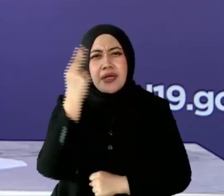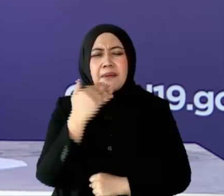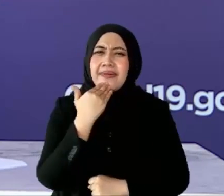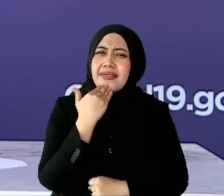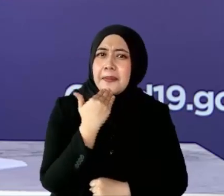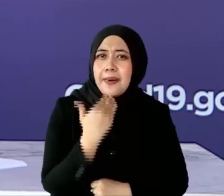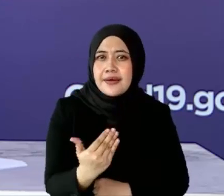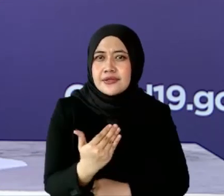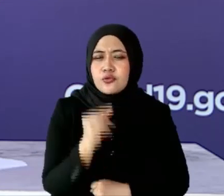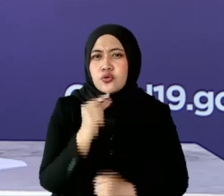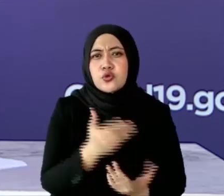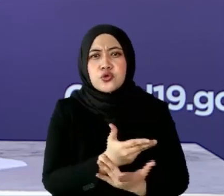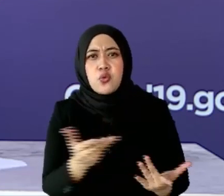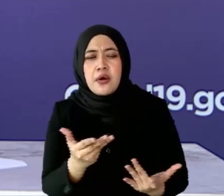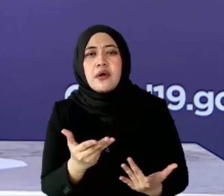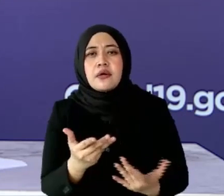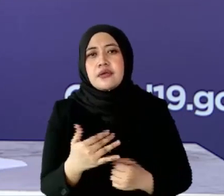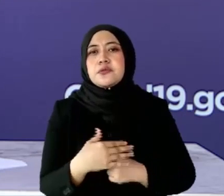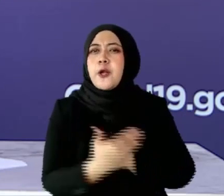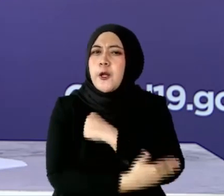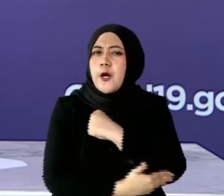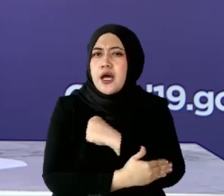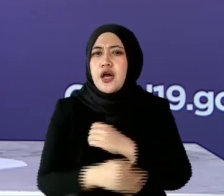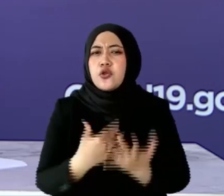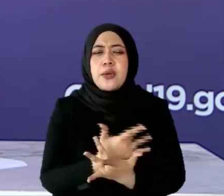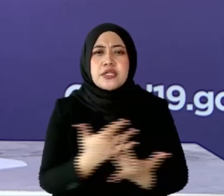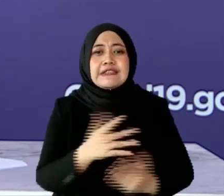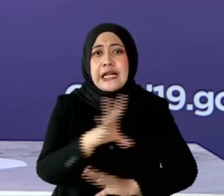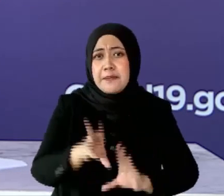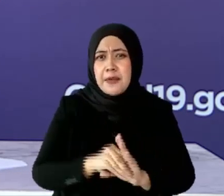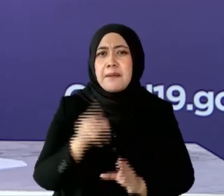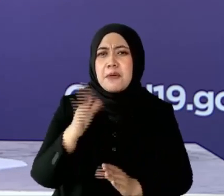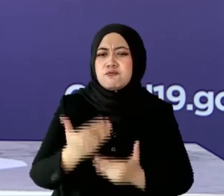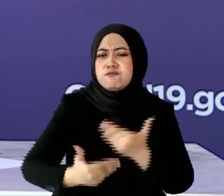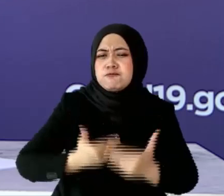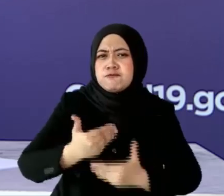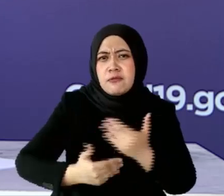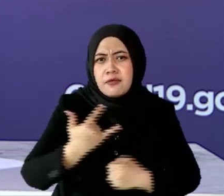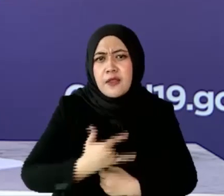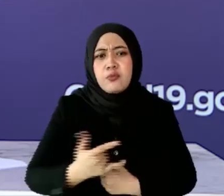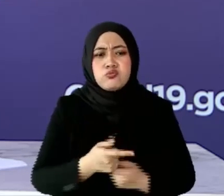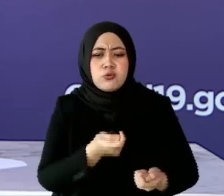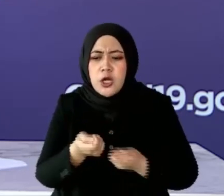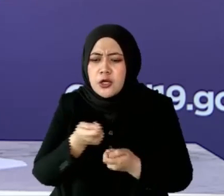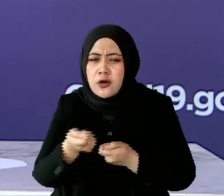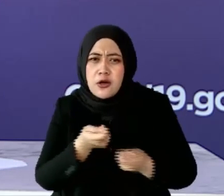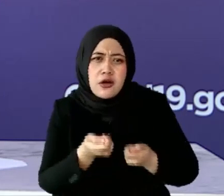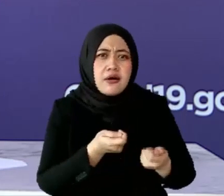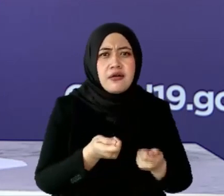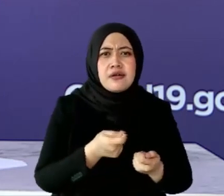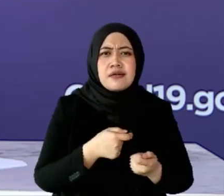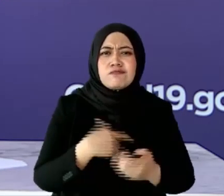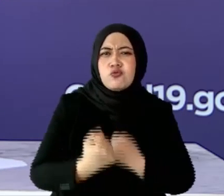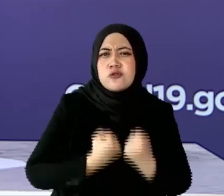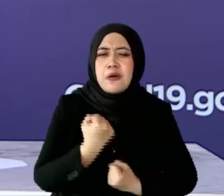kasih kepada seluruh elemen negara yang sampai detik ini masih konsisten melakukan pengendalian COVID-19